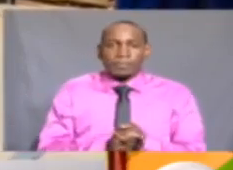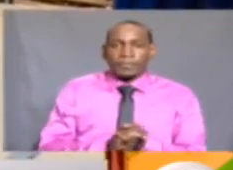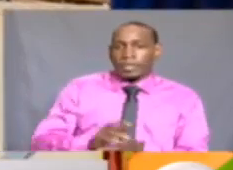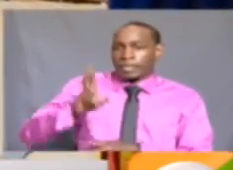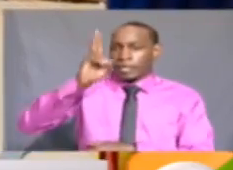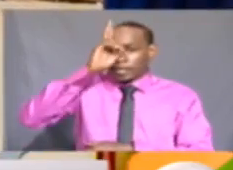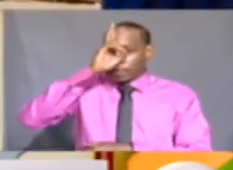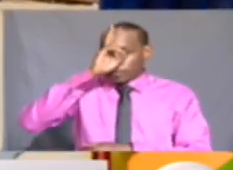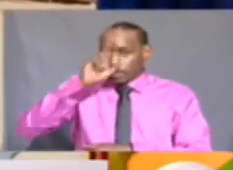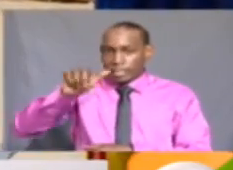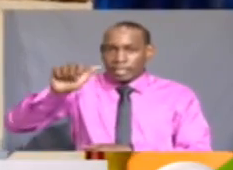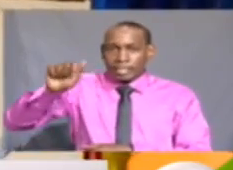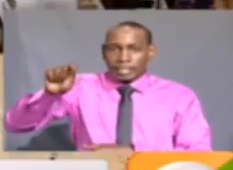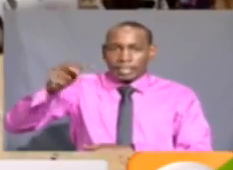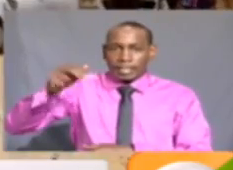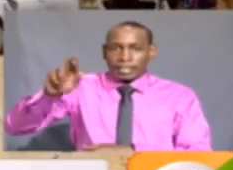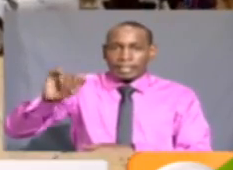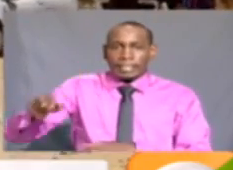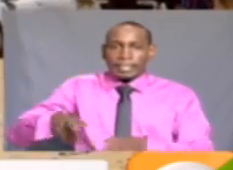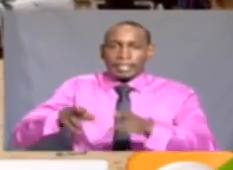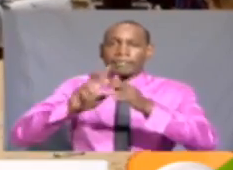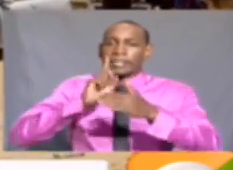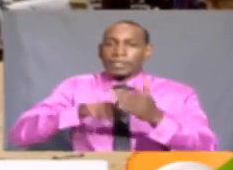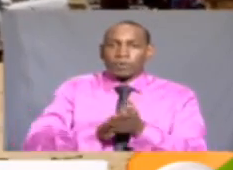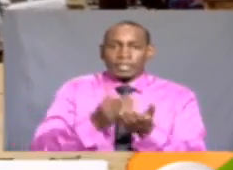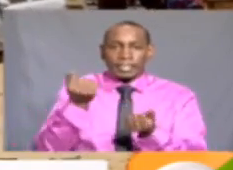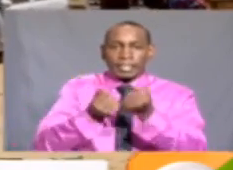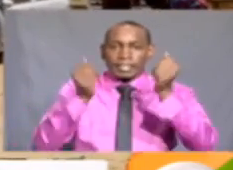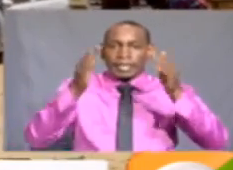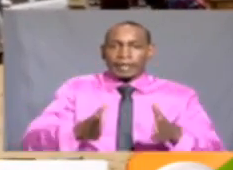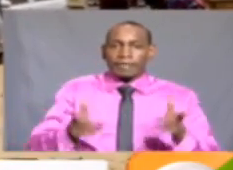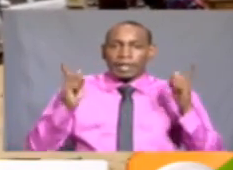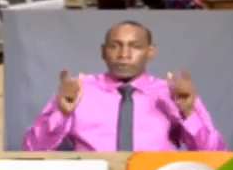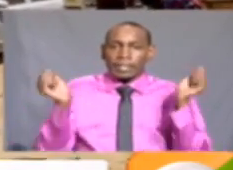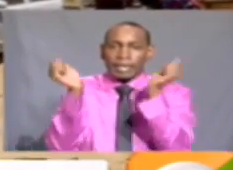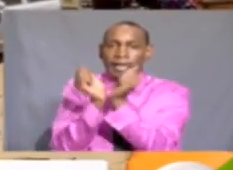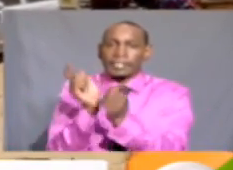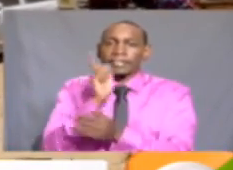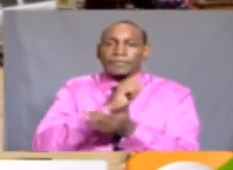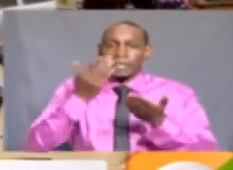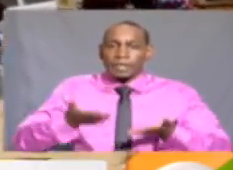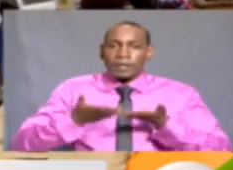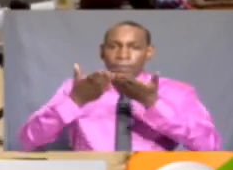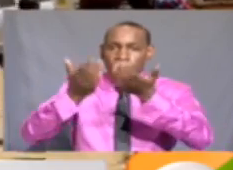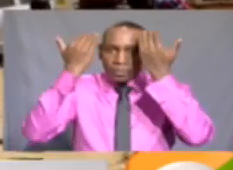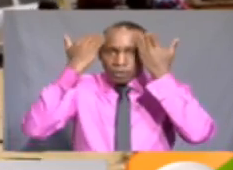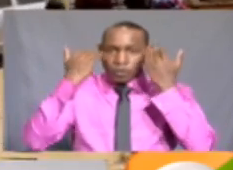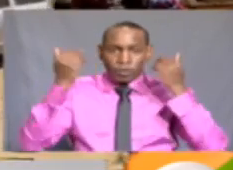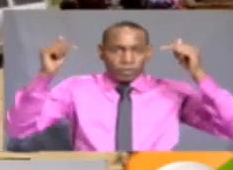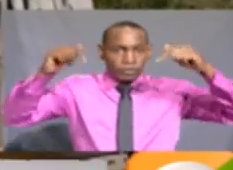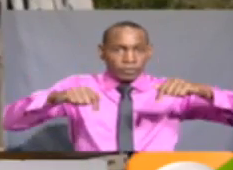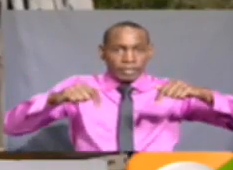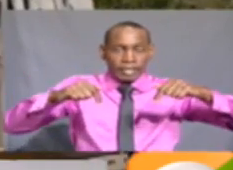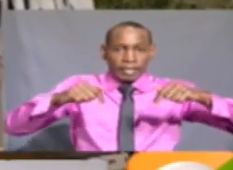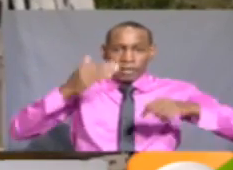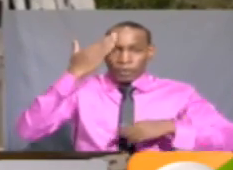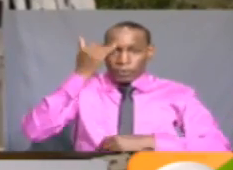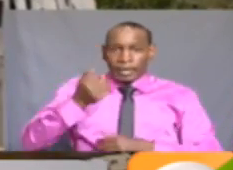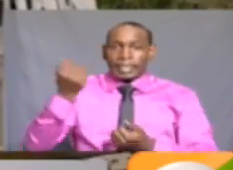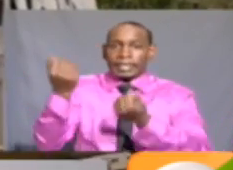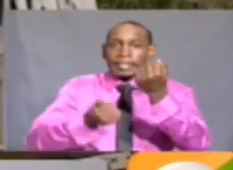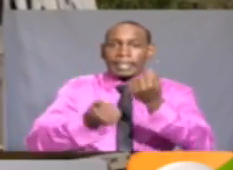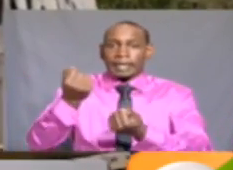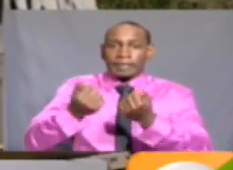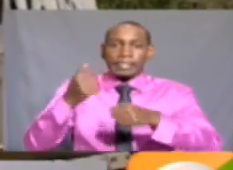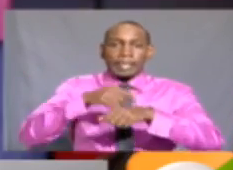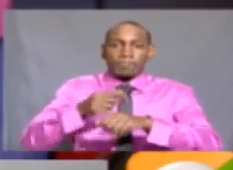polisi Athi River Samuel Mukusi anasema kuwa dereva wa lori alikamatwa na kufikishwa mahakamani hii leo kwa kosa la kuendesha gari